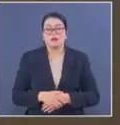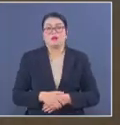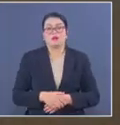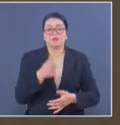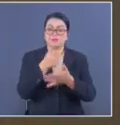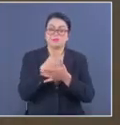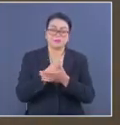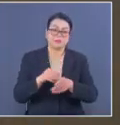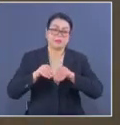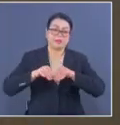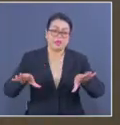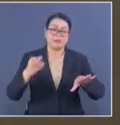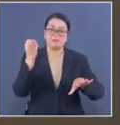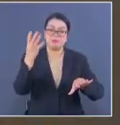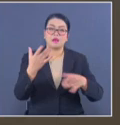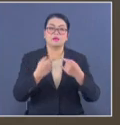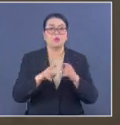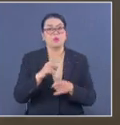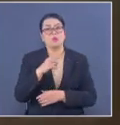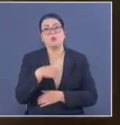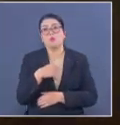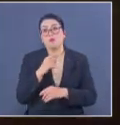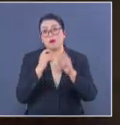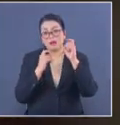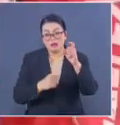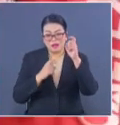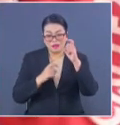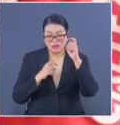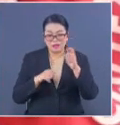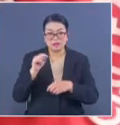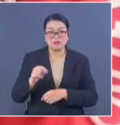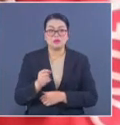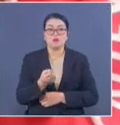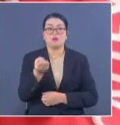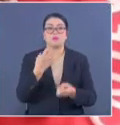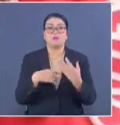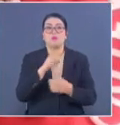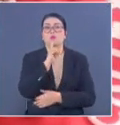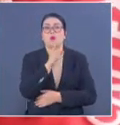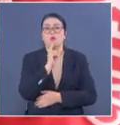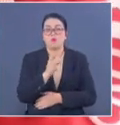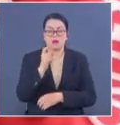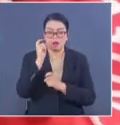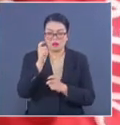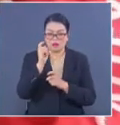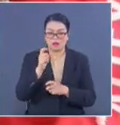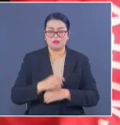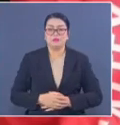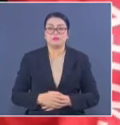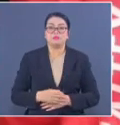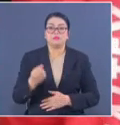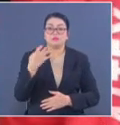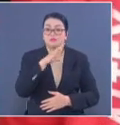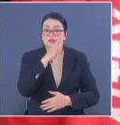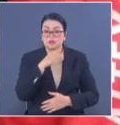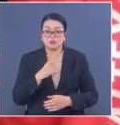พลินเนี่ยไม่รู้แล้วว่าอันตรายมันอยู่ตรงนั้นเนี่ยคนเข้ามาวิจารณ์กันมากเลยทีเดียวนะครับอันตรายจริงๆแล้วเขาบอกว่าถ้าห